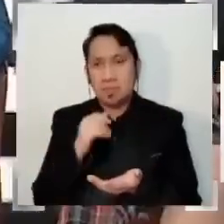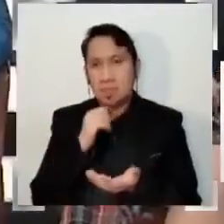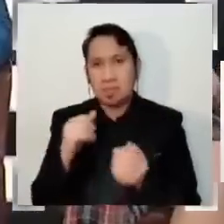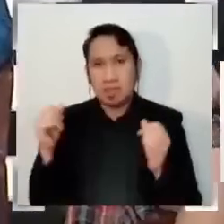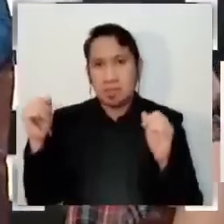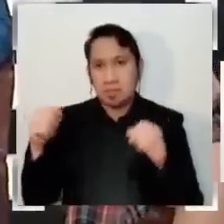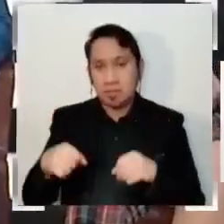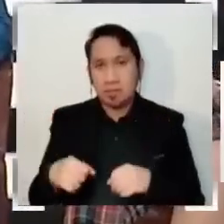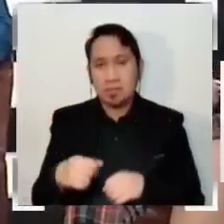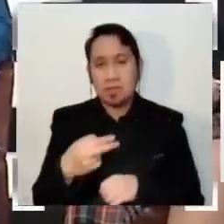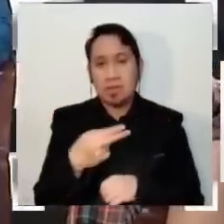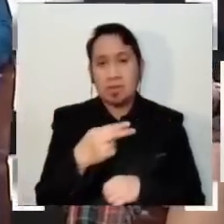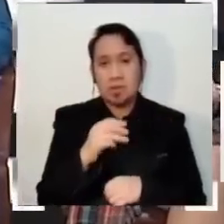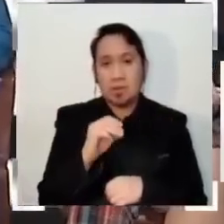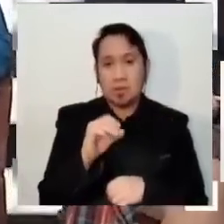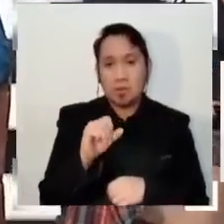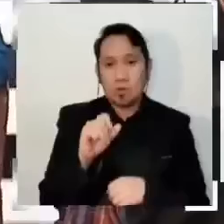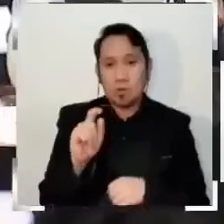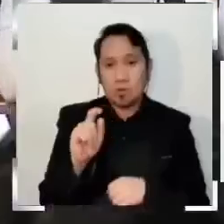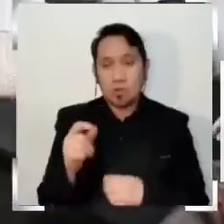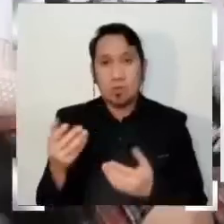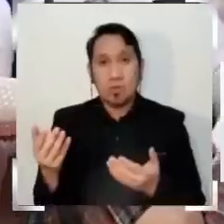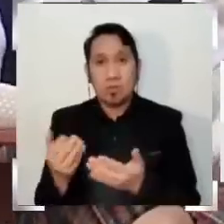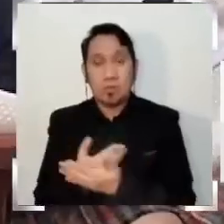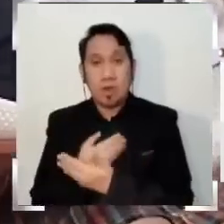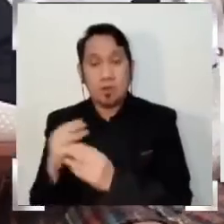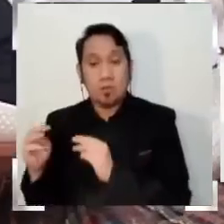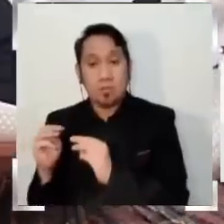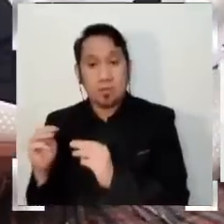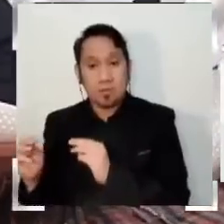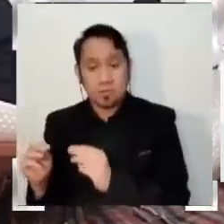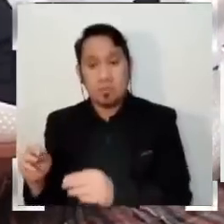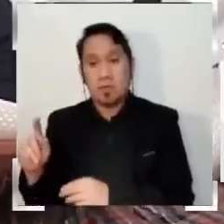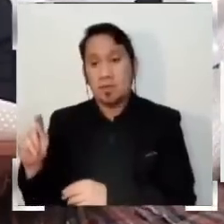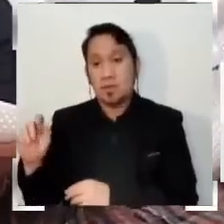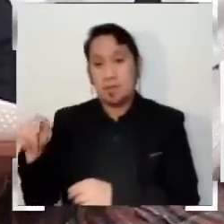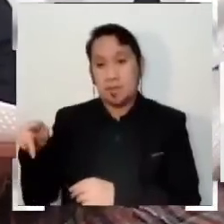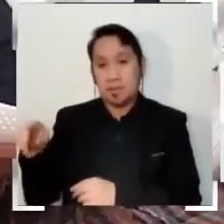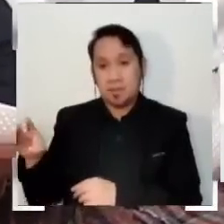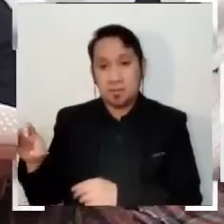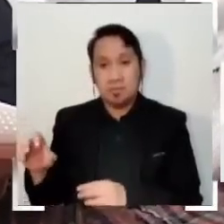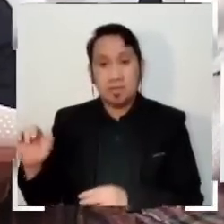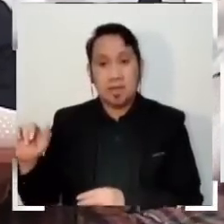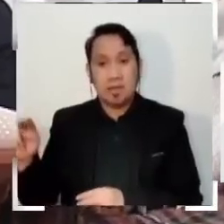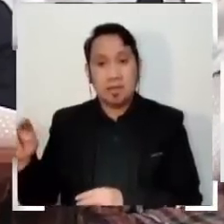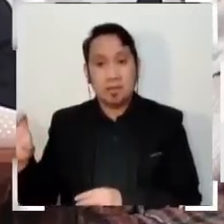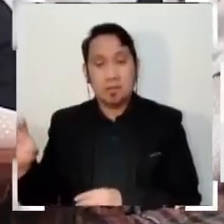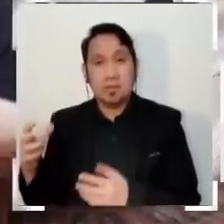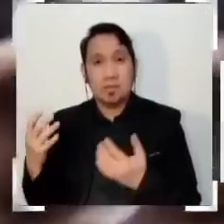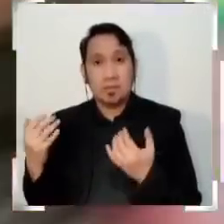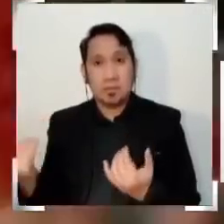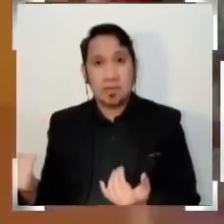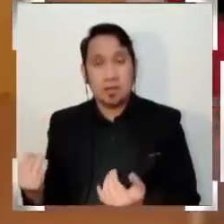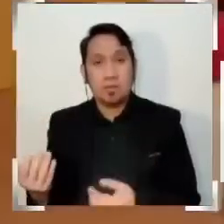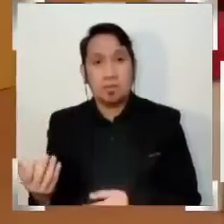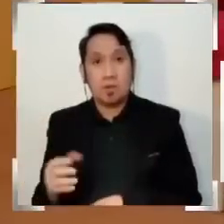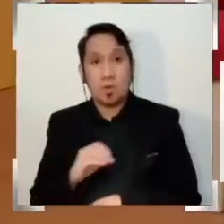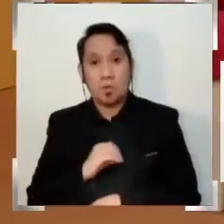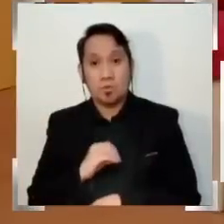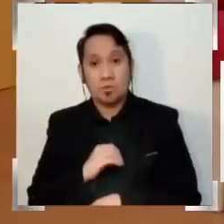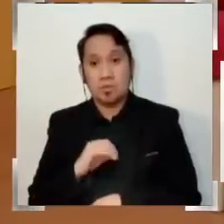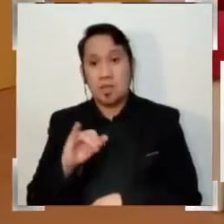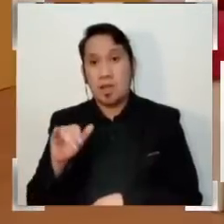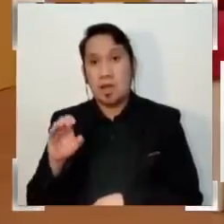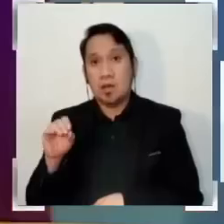hosts at ng bagong management ng Tape Incorporated na pag-aari ng pamilya Halusos. Nitong